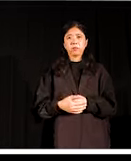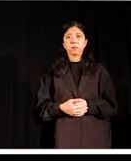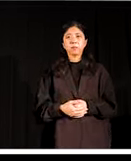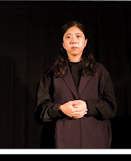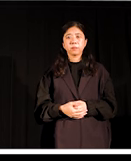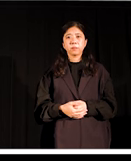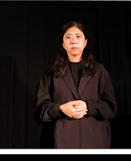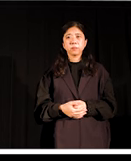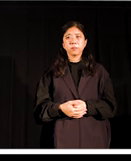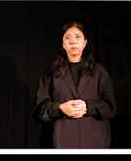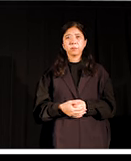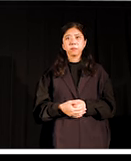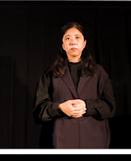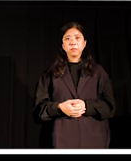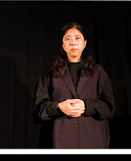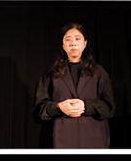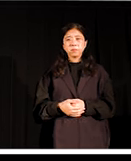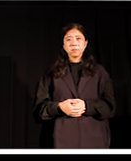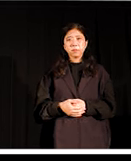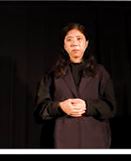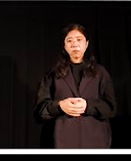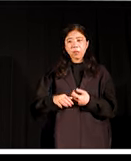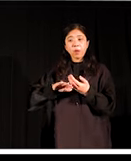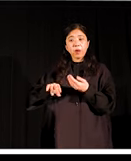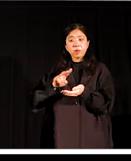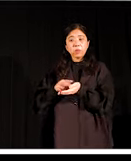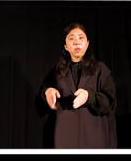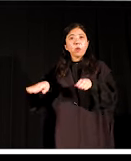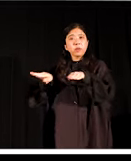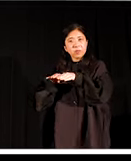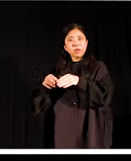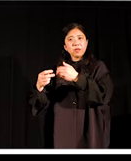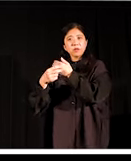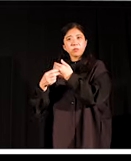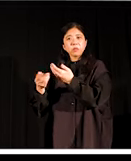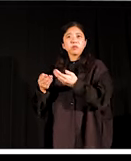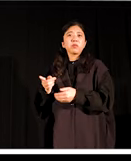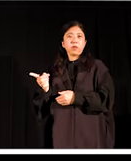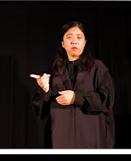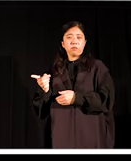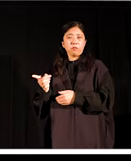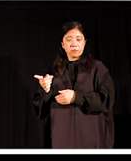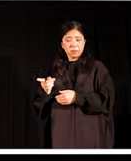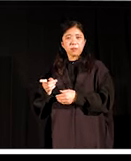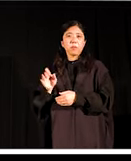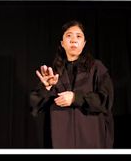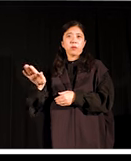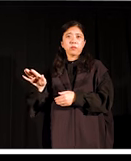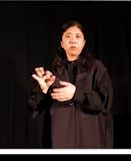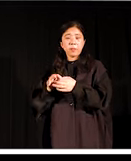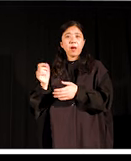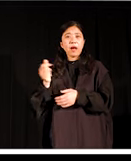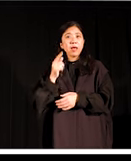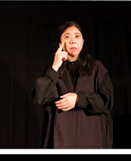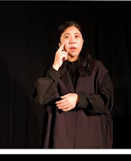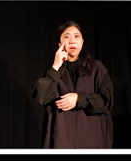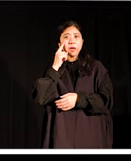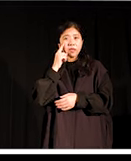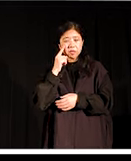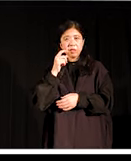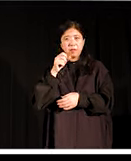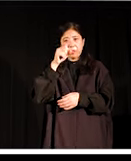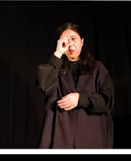ようになってきていますま他の病院にあのちゃんと治療してるっていうのがね周知されてきたのとあのま早めに送ってくれることが多くなっ